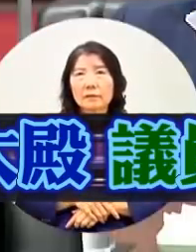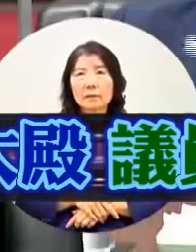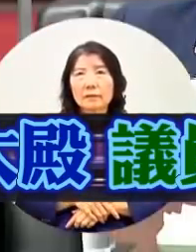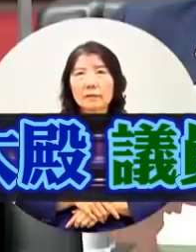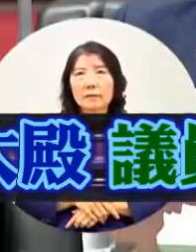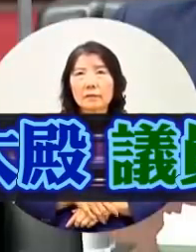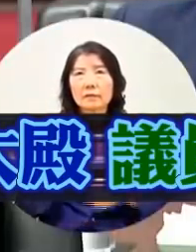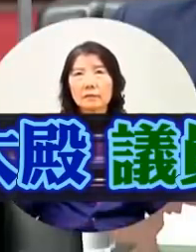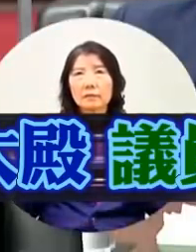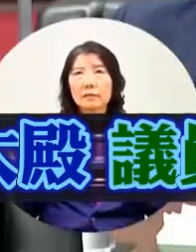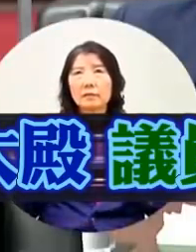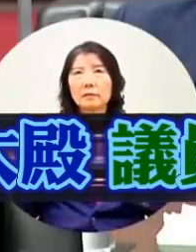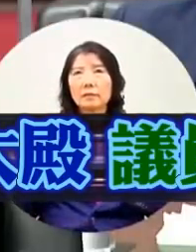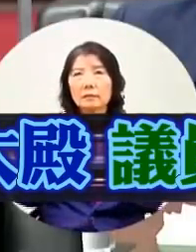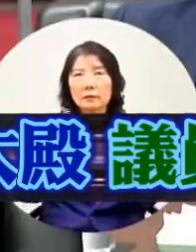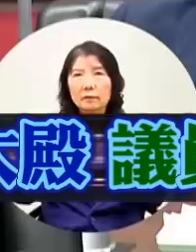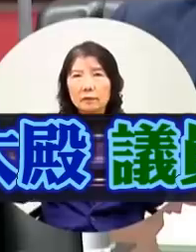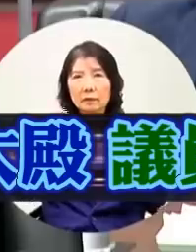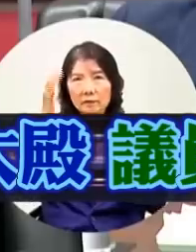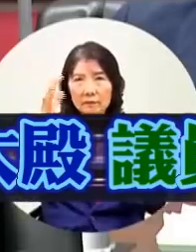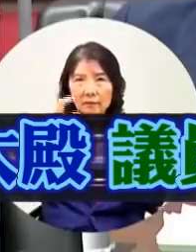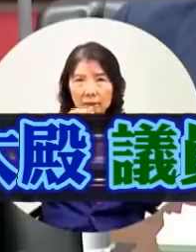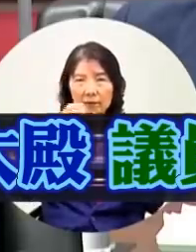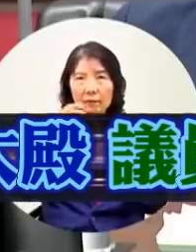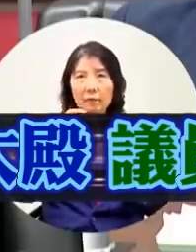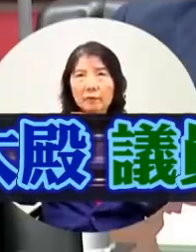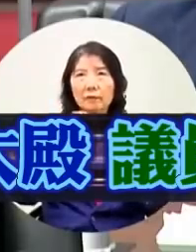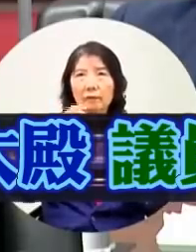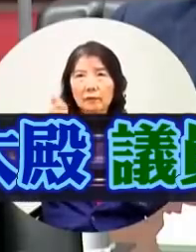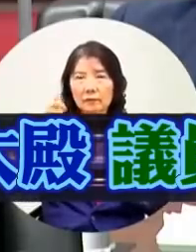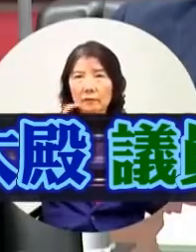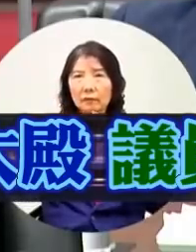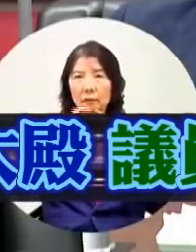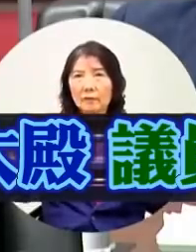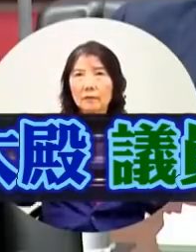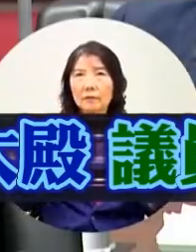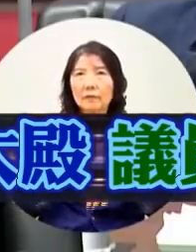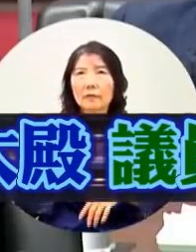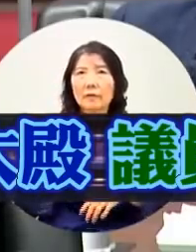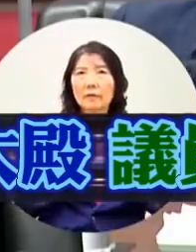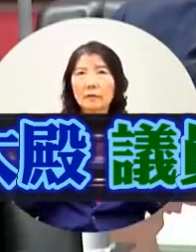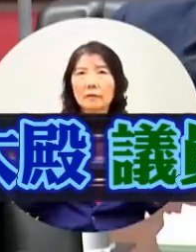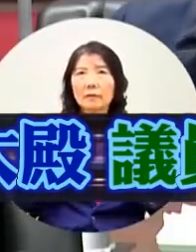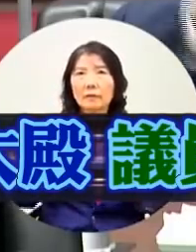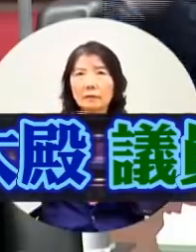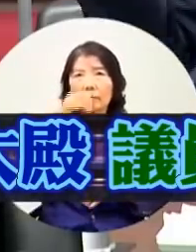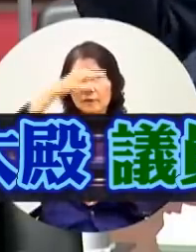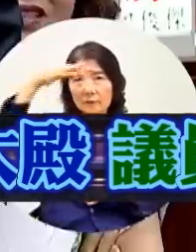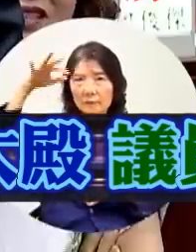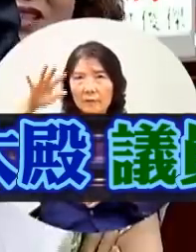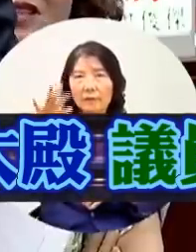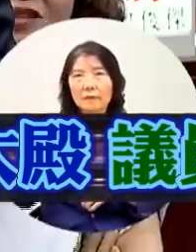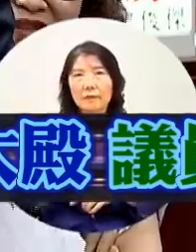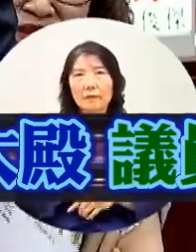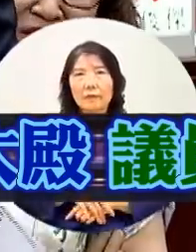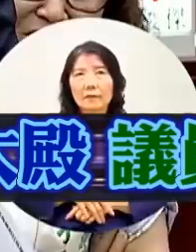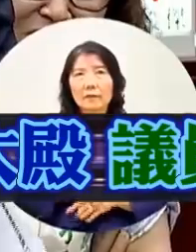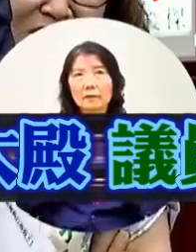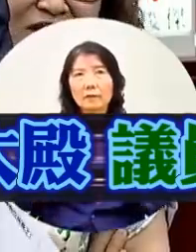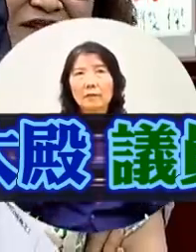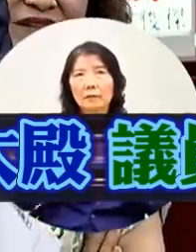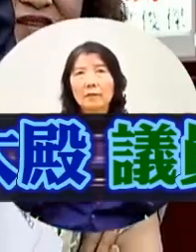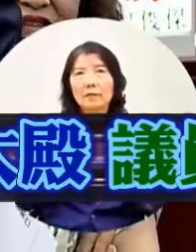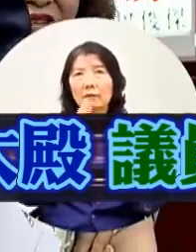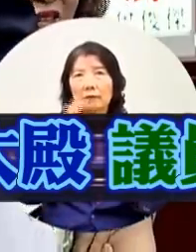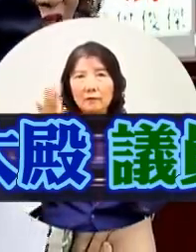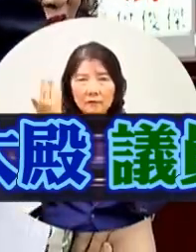我们一样，请民政局长回答。 我们凤山 B 凤山区。 市长，这个很简单，我刚才前面质